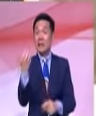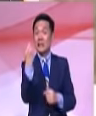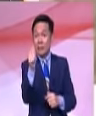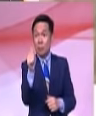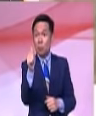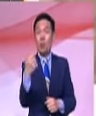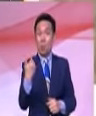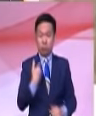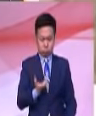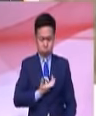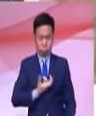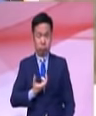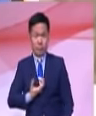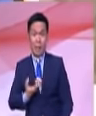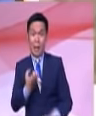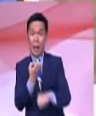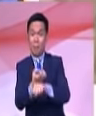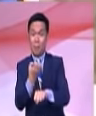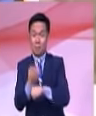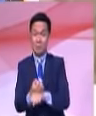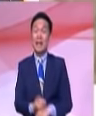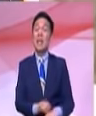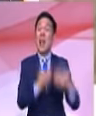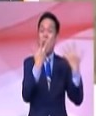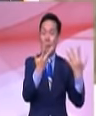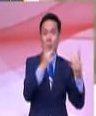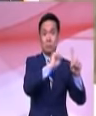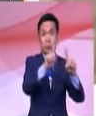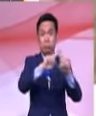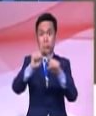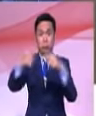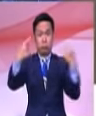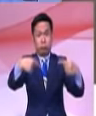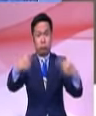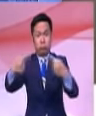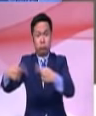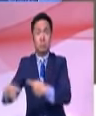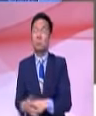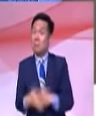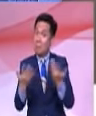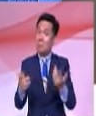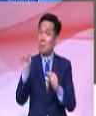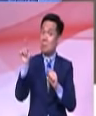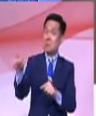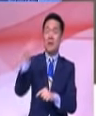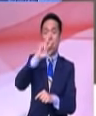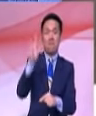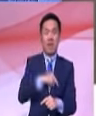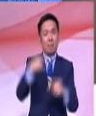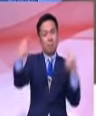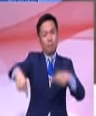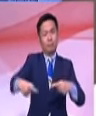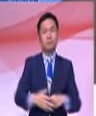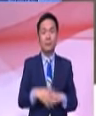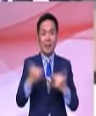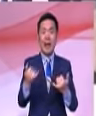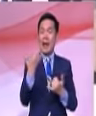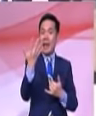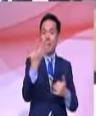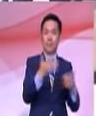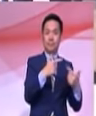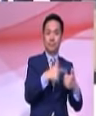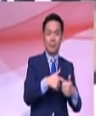akan ditawarkan melalui 8 acara, saya difahamkan. Fasiliti tersebut merangkumi 5 kemudahan utama